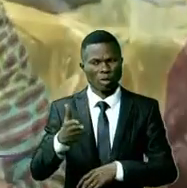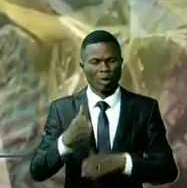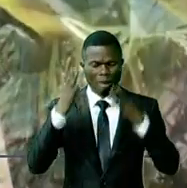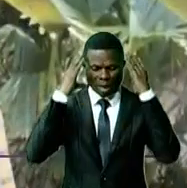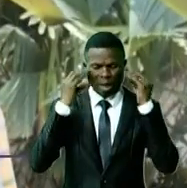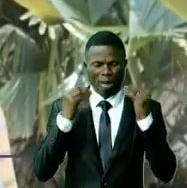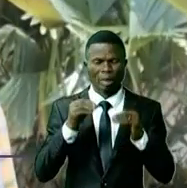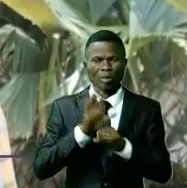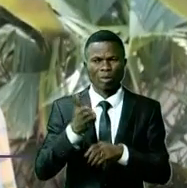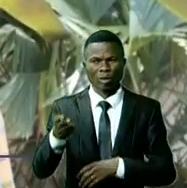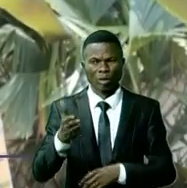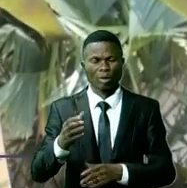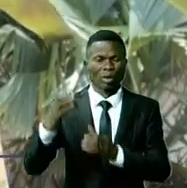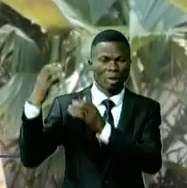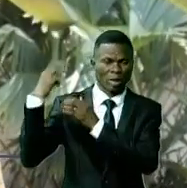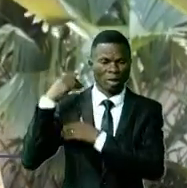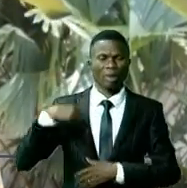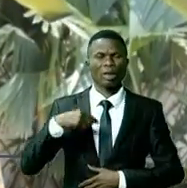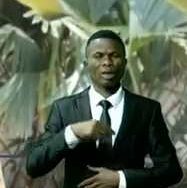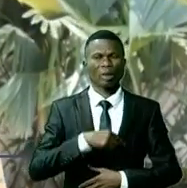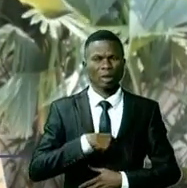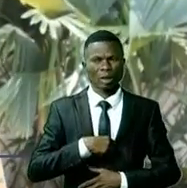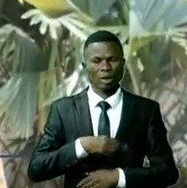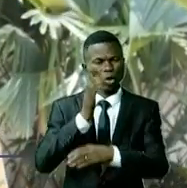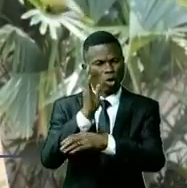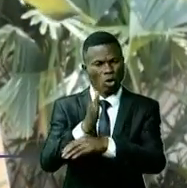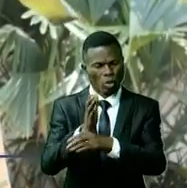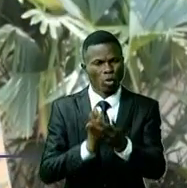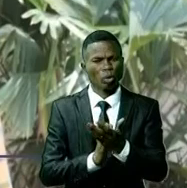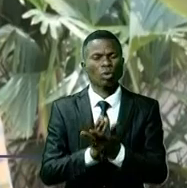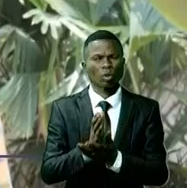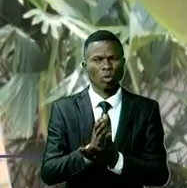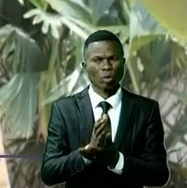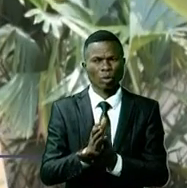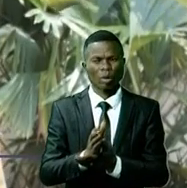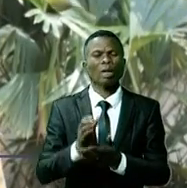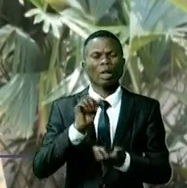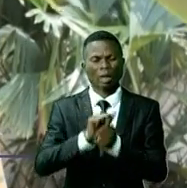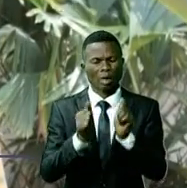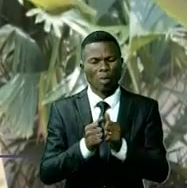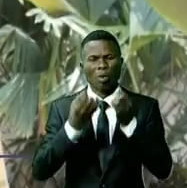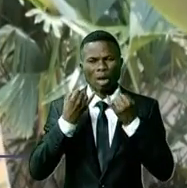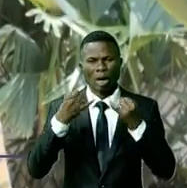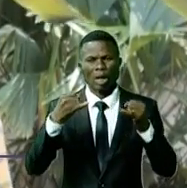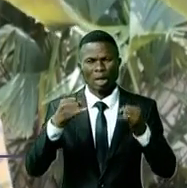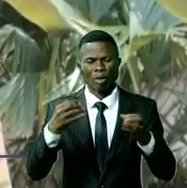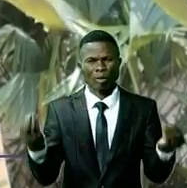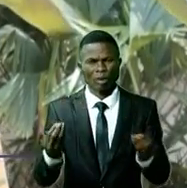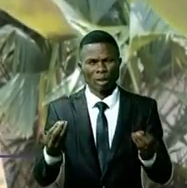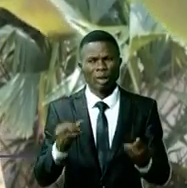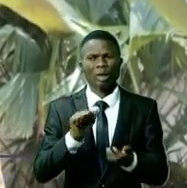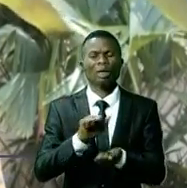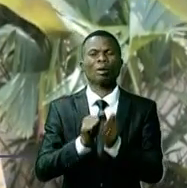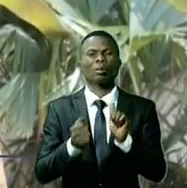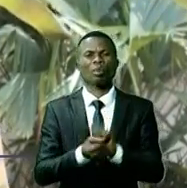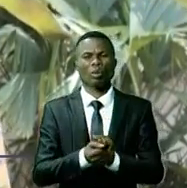tristesse. Nous avions la charge de donner des corrélations, donner des problèmes, car il s'agit des